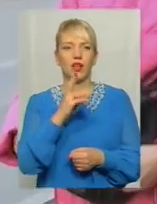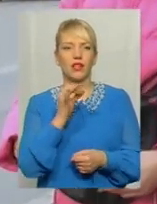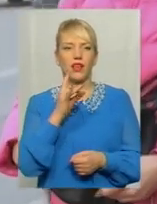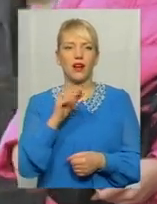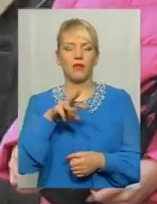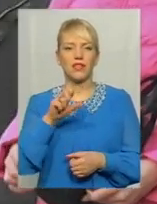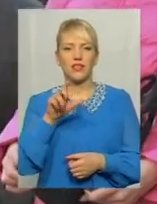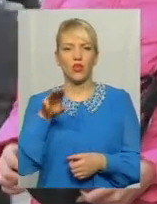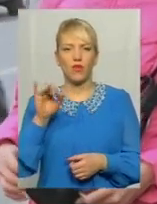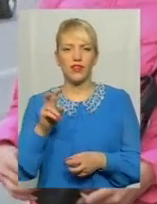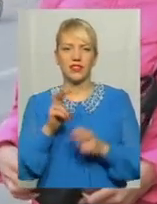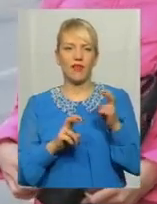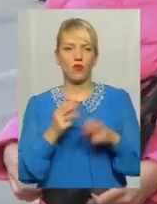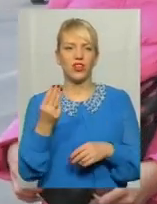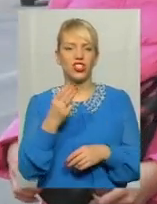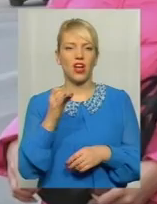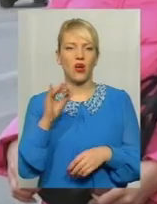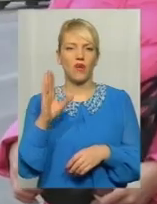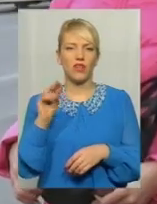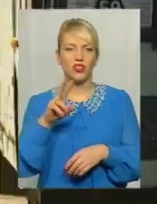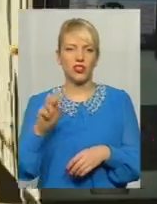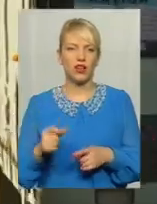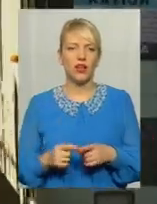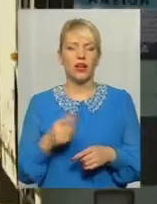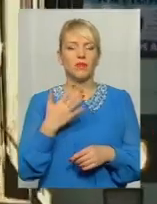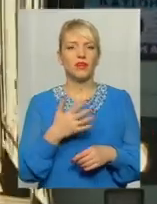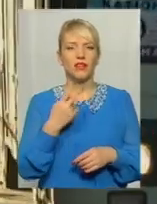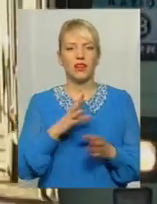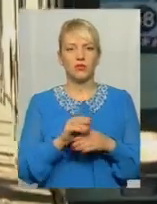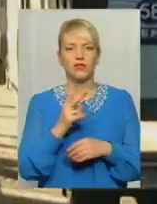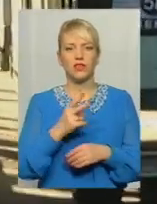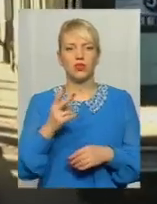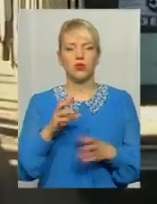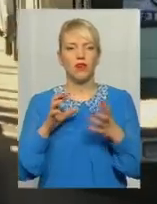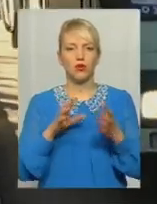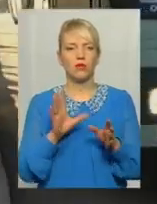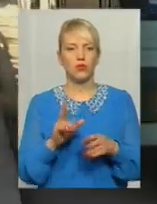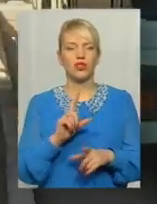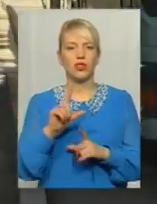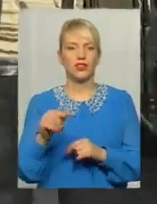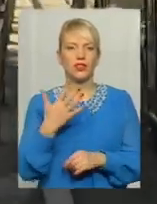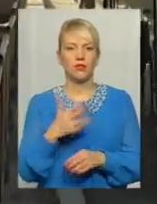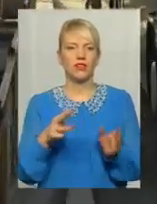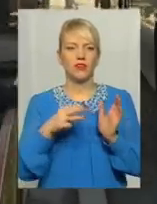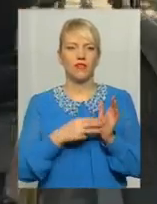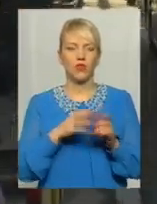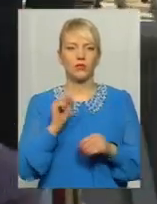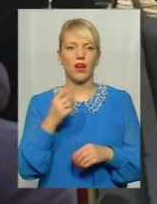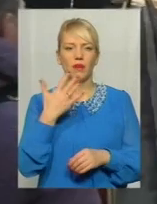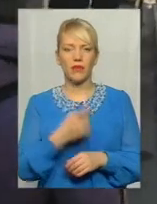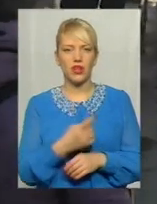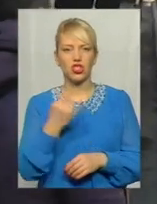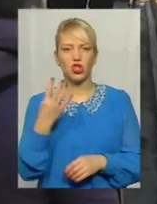Шаровечці. 54-й ходитиме до вулиці Малиницької. Разом з 22-м автобусом їздитиме новий 58-й. А от перший